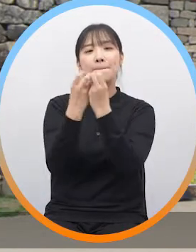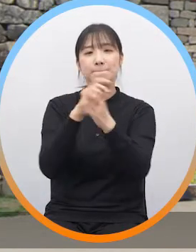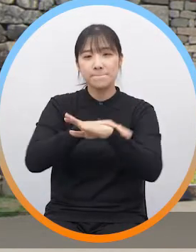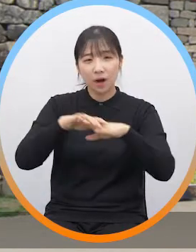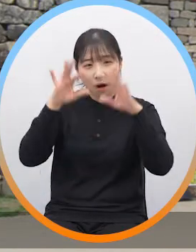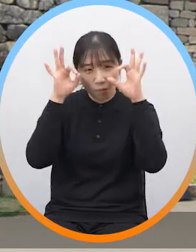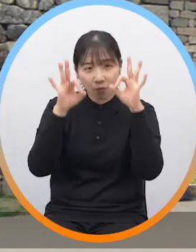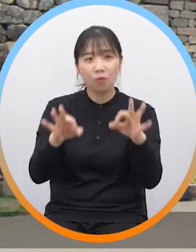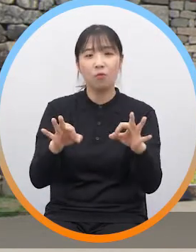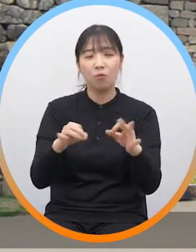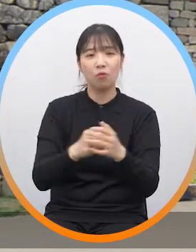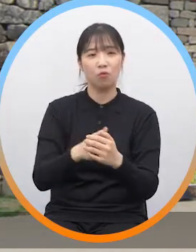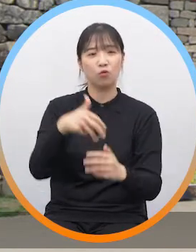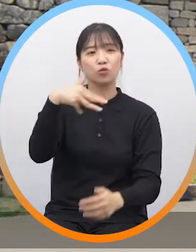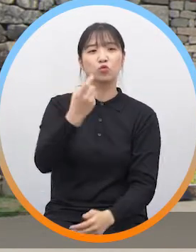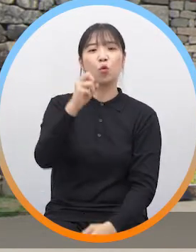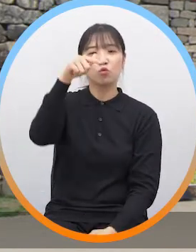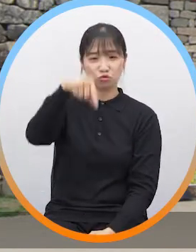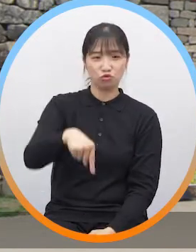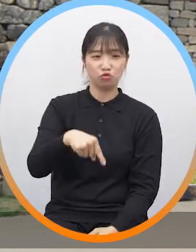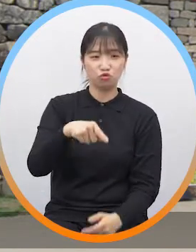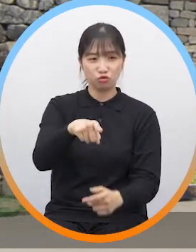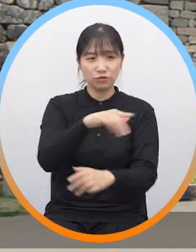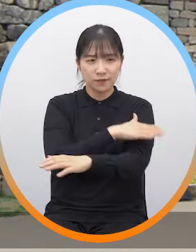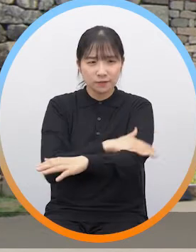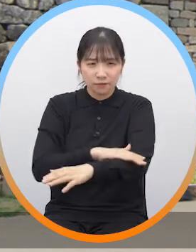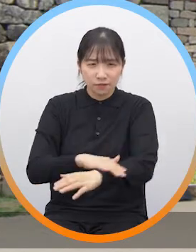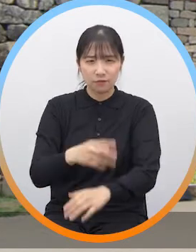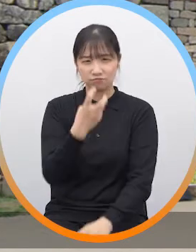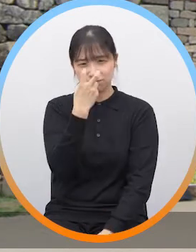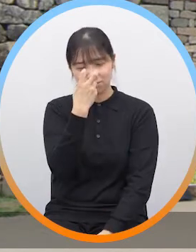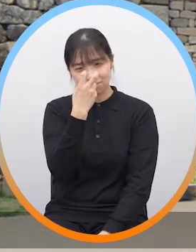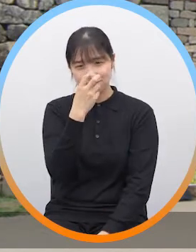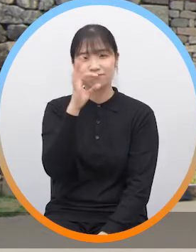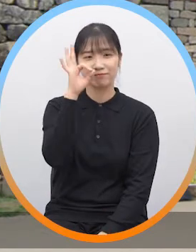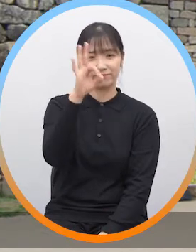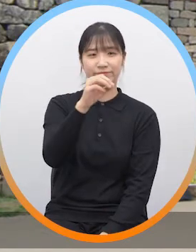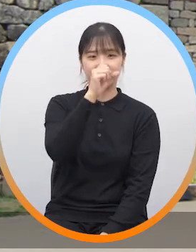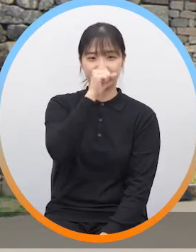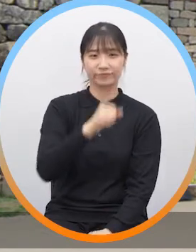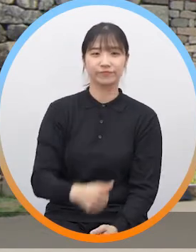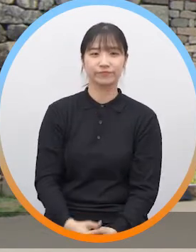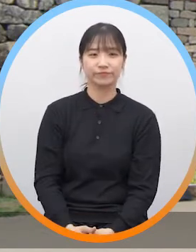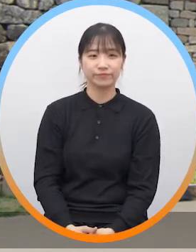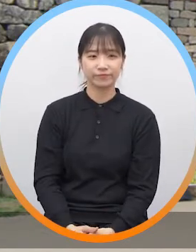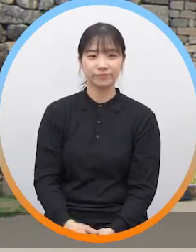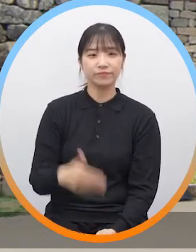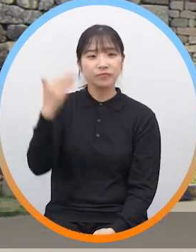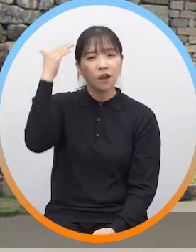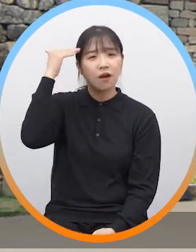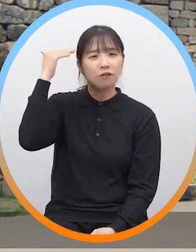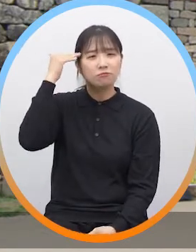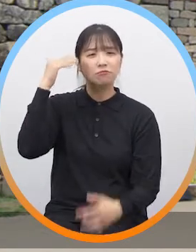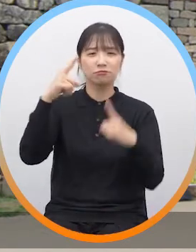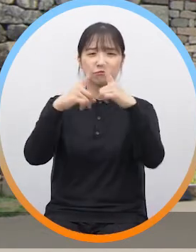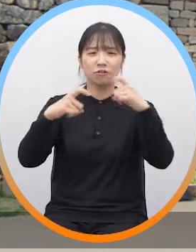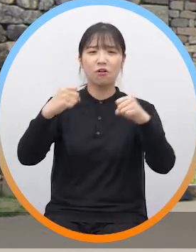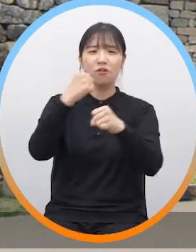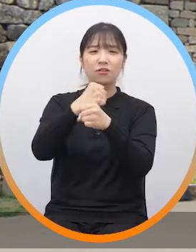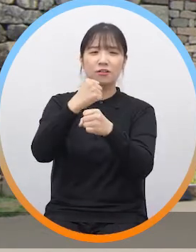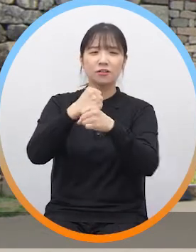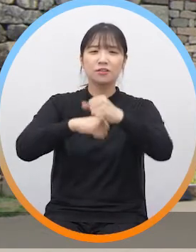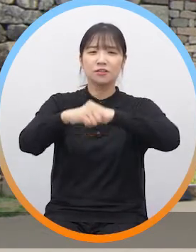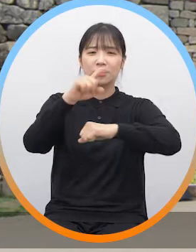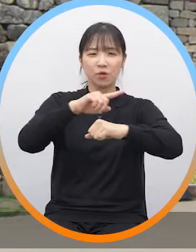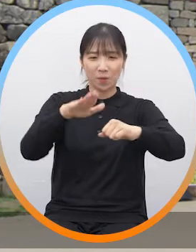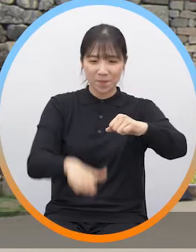보고 총구 이런 것도 한번 유심히 한번 보시면 좋겠고요. 우리나라 성 쌓기는 밑에 큰 돌을